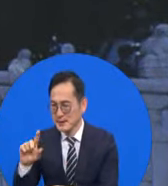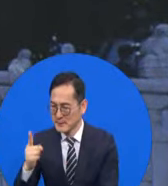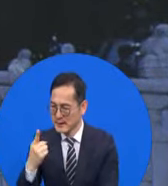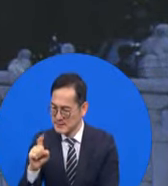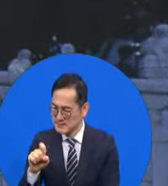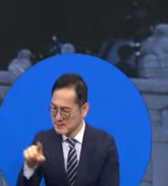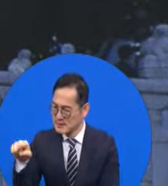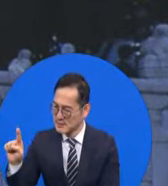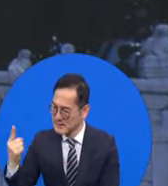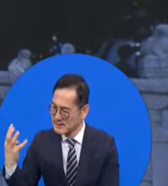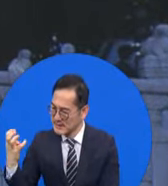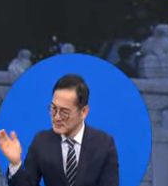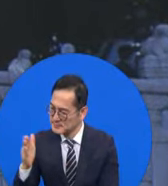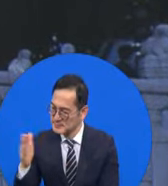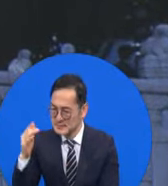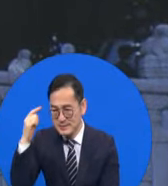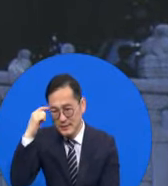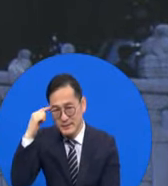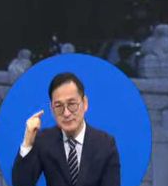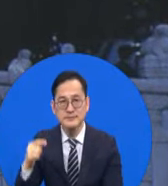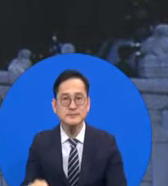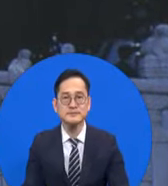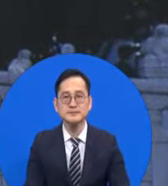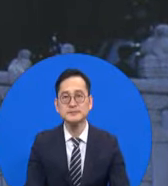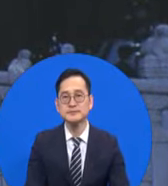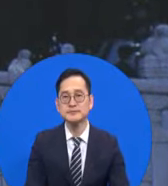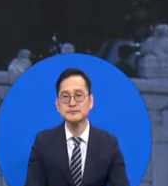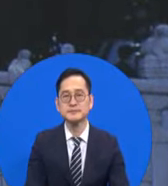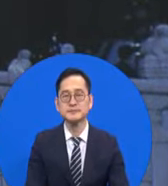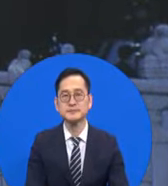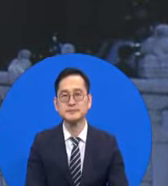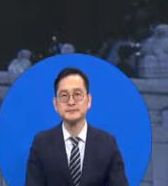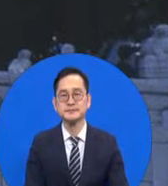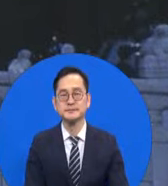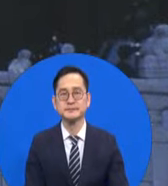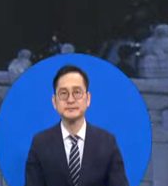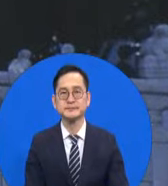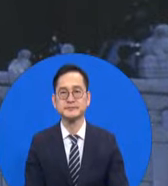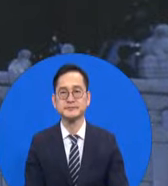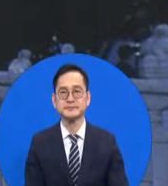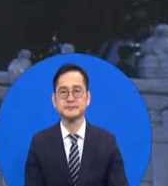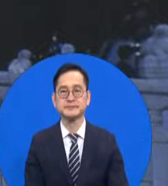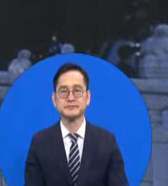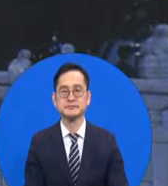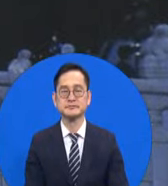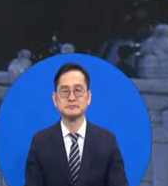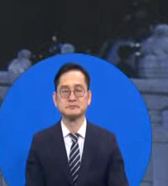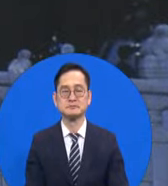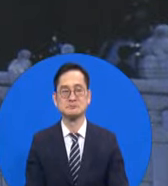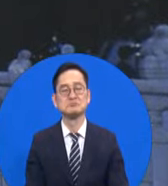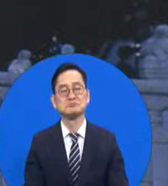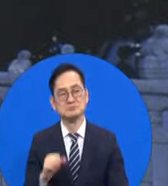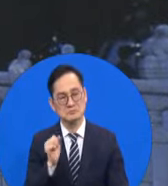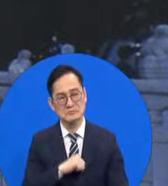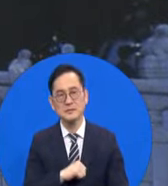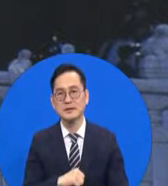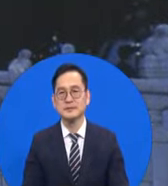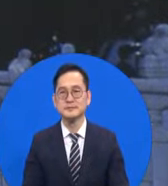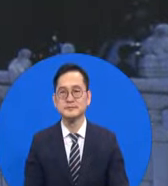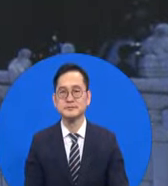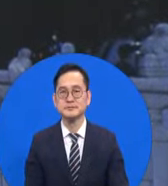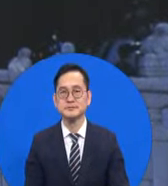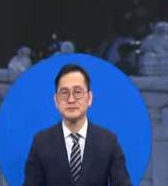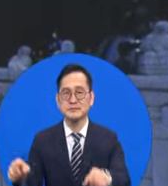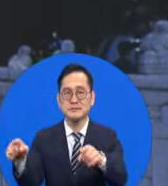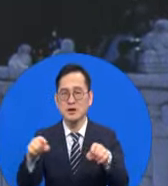110에서 140석 정도까지도 얻을 수 있다라는 게 국민의힘 판단이라는 보도 내용도 흥미롭습니다. 이처럼